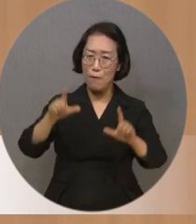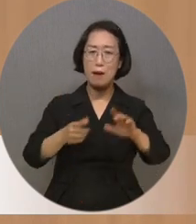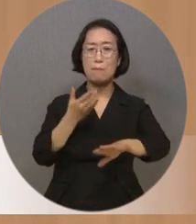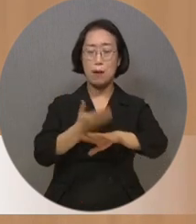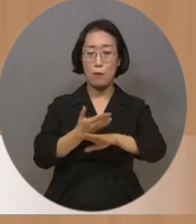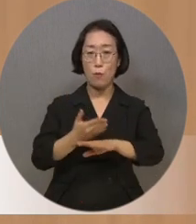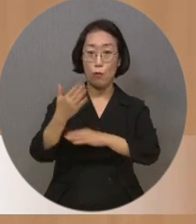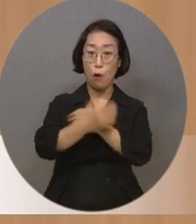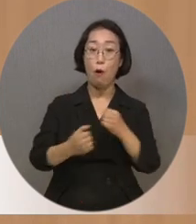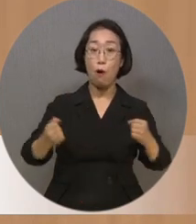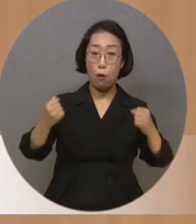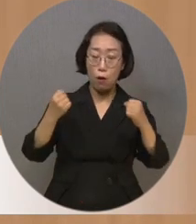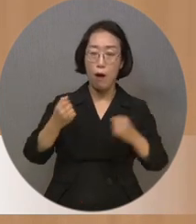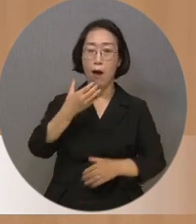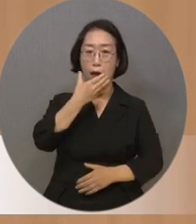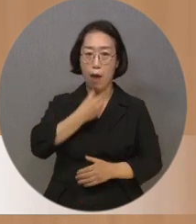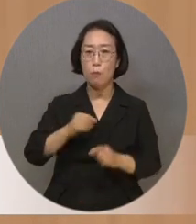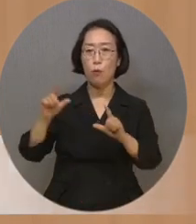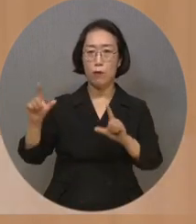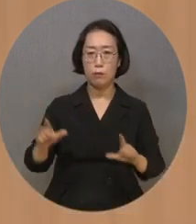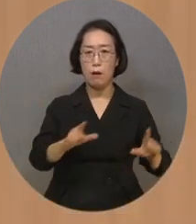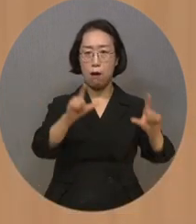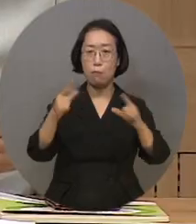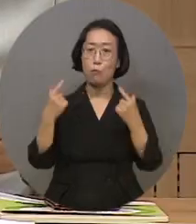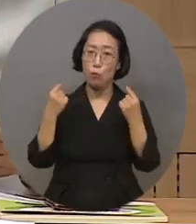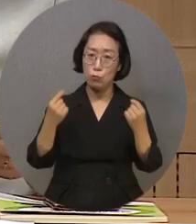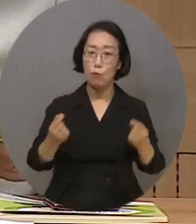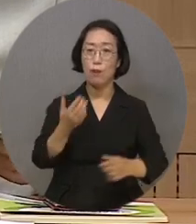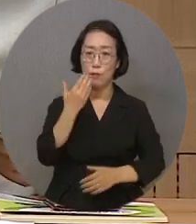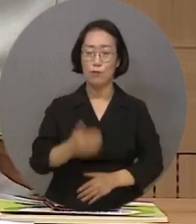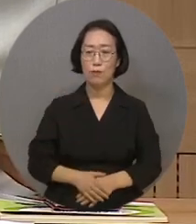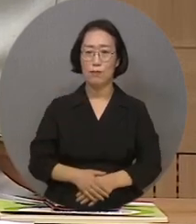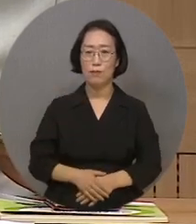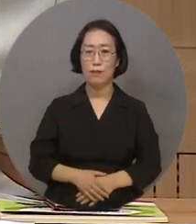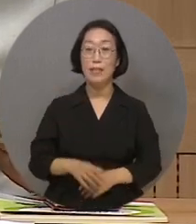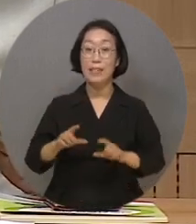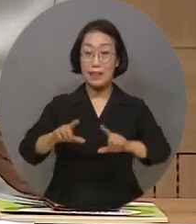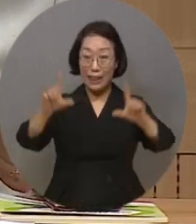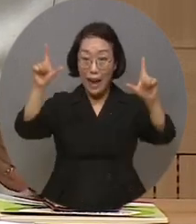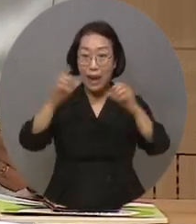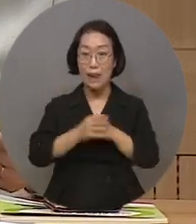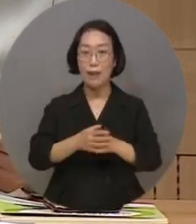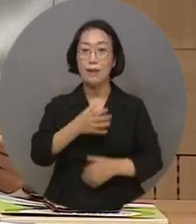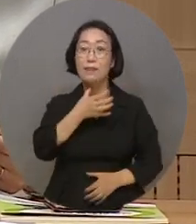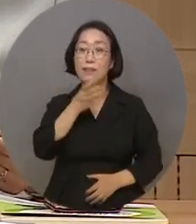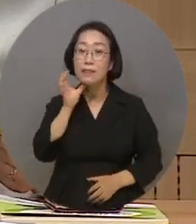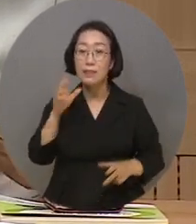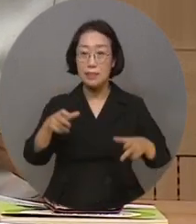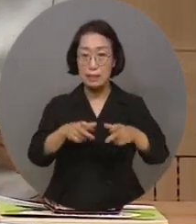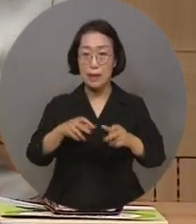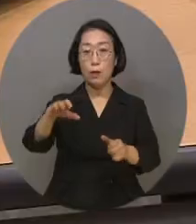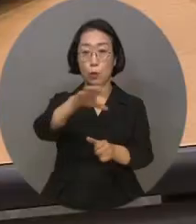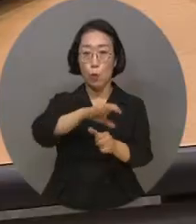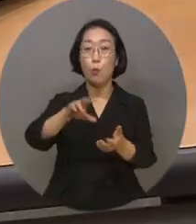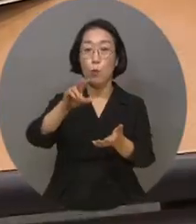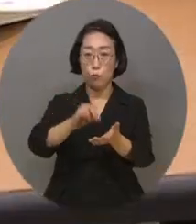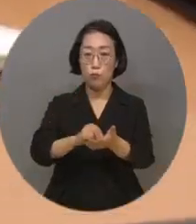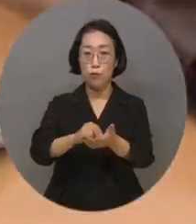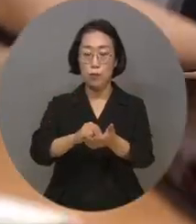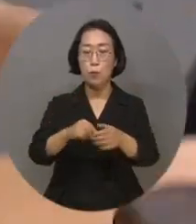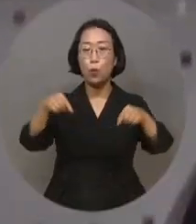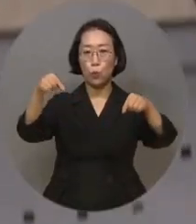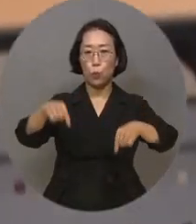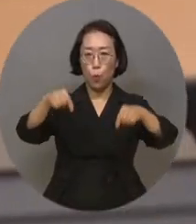더 건강하고 행복하게 살아갈 수 있는. 토론회에서는 고령장애인의 돌봄에 대한 문제도